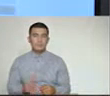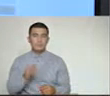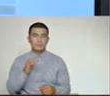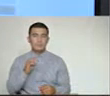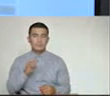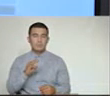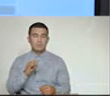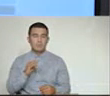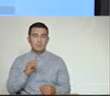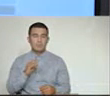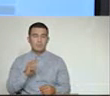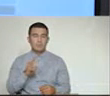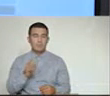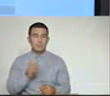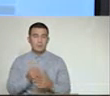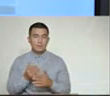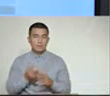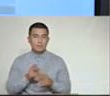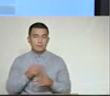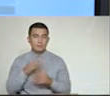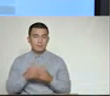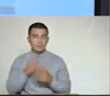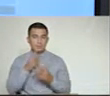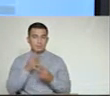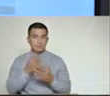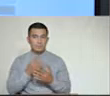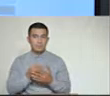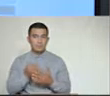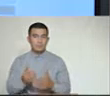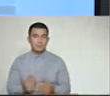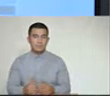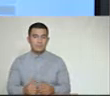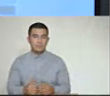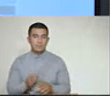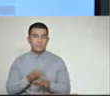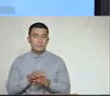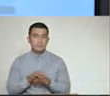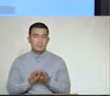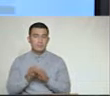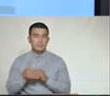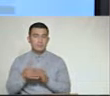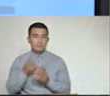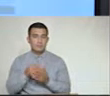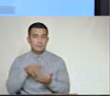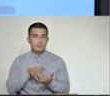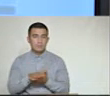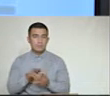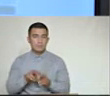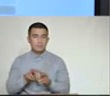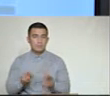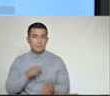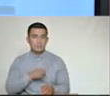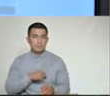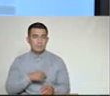Tufilkaning tashqi ko'rinishi. Tufilkaning tashqi ko'rinishi poyabzalning ostki qismiga